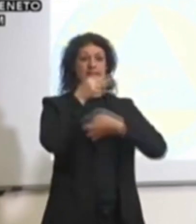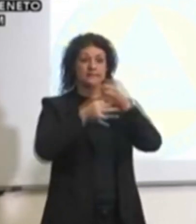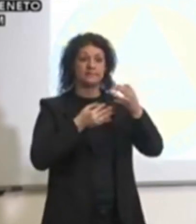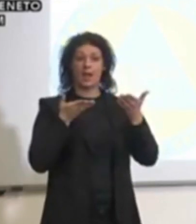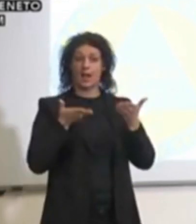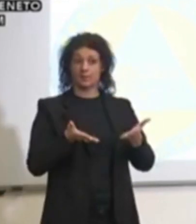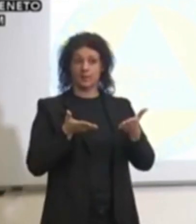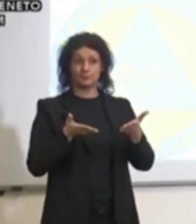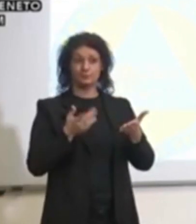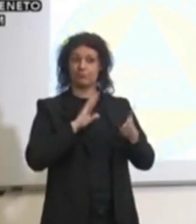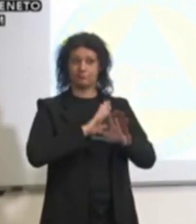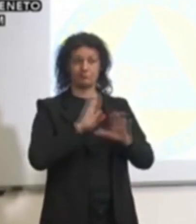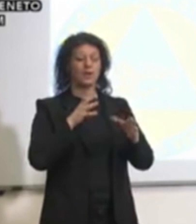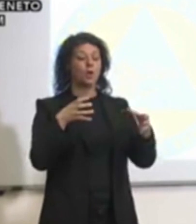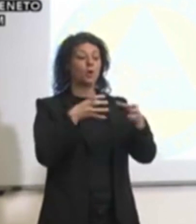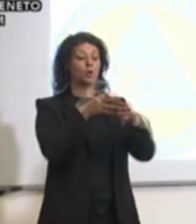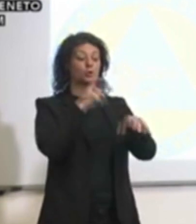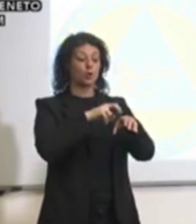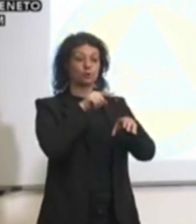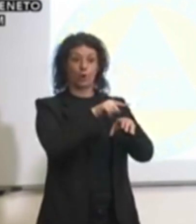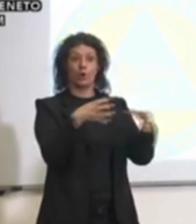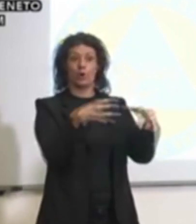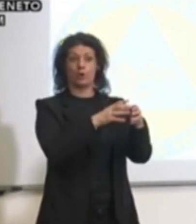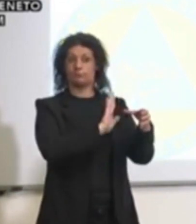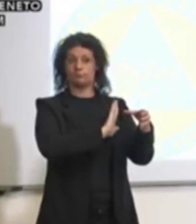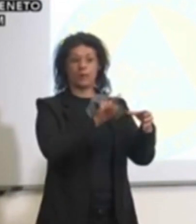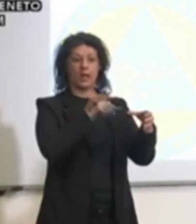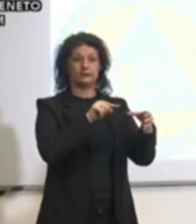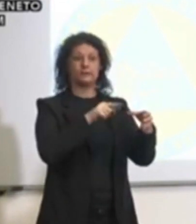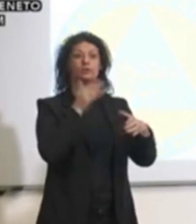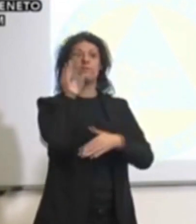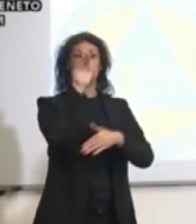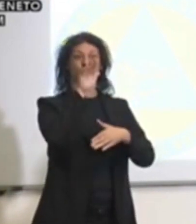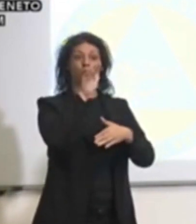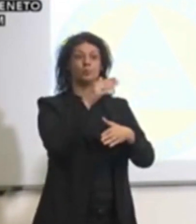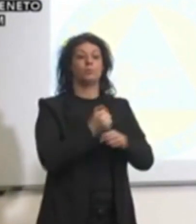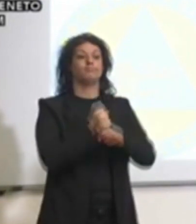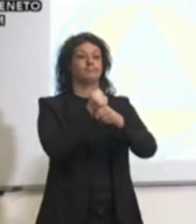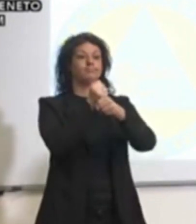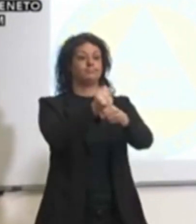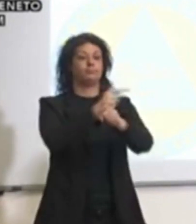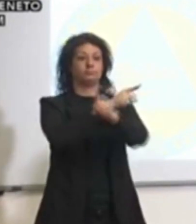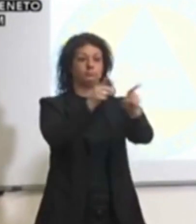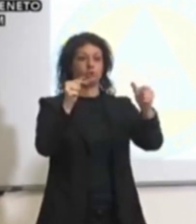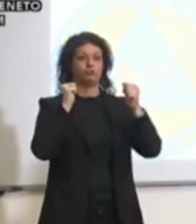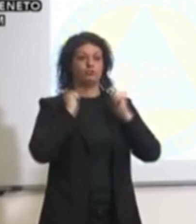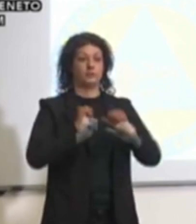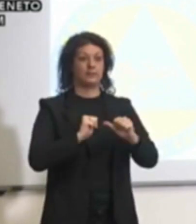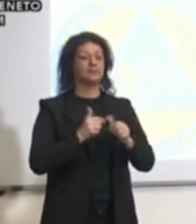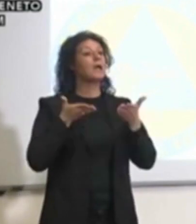clinici ma il popolo nel senso che adesso il nostro futuro ripassa in mano nostra non è più un fatto farmacologico